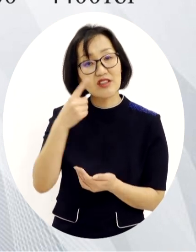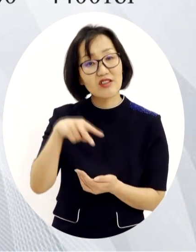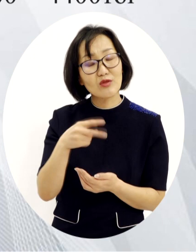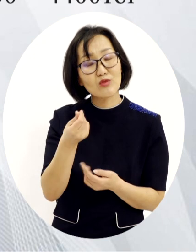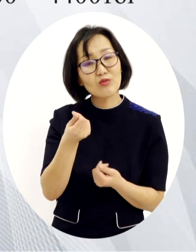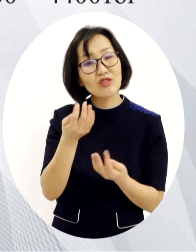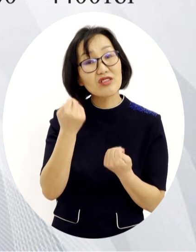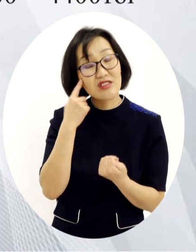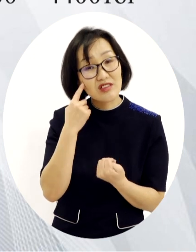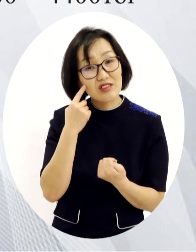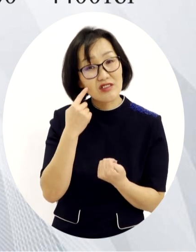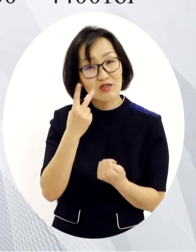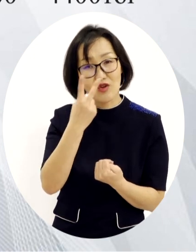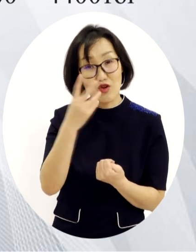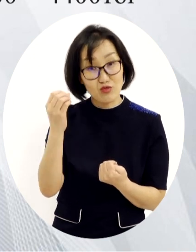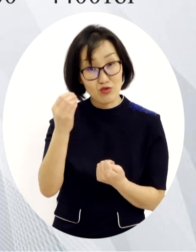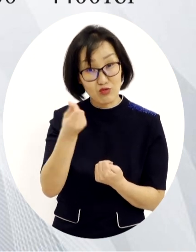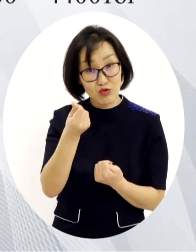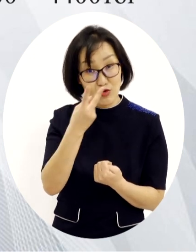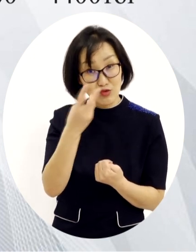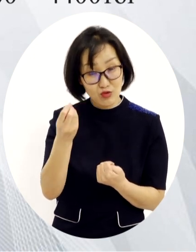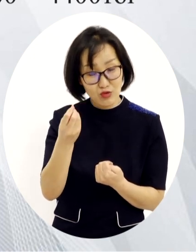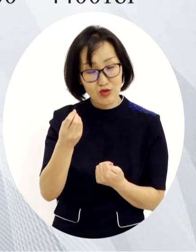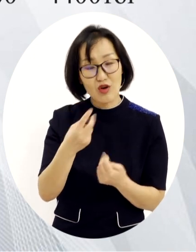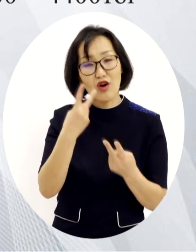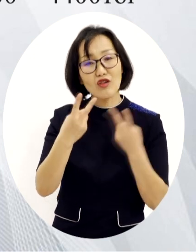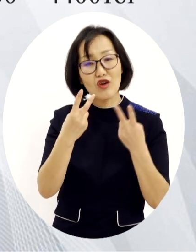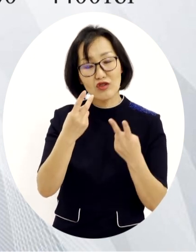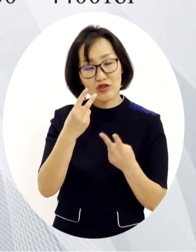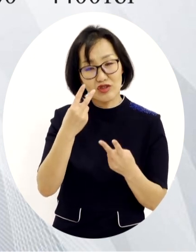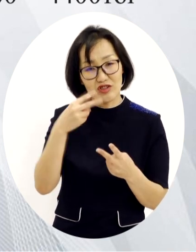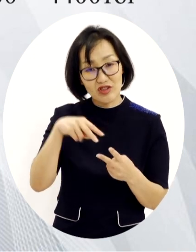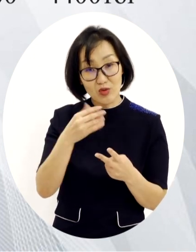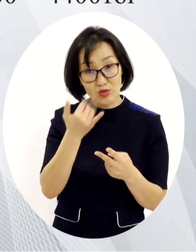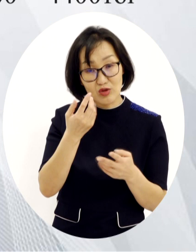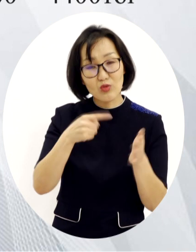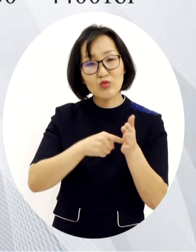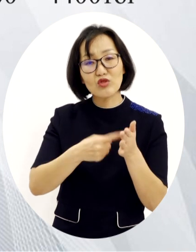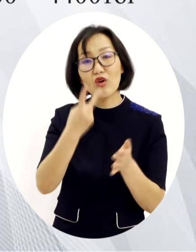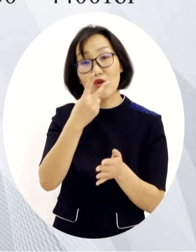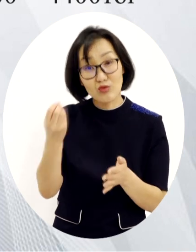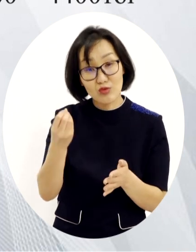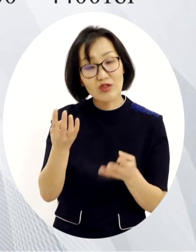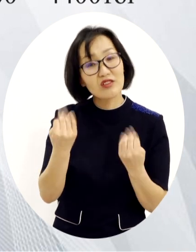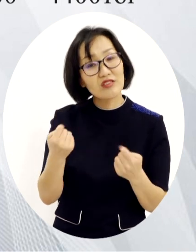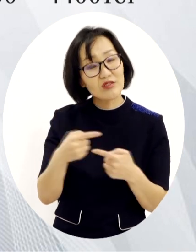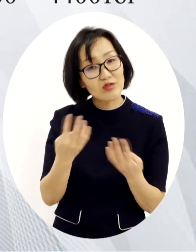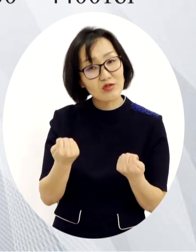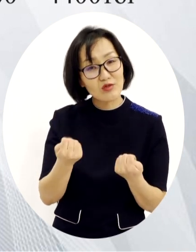Харин 1 литр усаа хэдэн төгрөгөөр бодох вэ? 200 төгрөгөөр. 22 литр ус маань хэдэн төгрөгтэй тэнцвэ вэ гэвэл